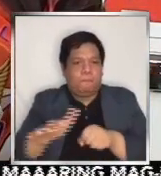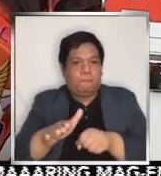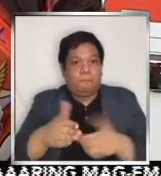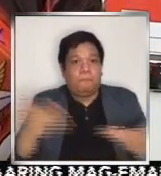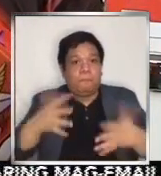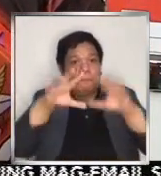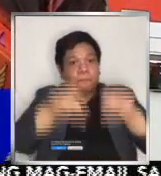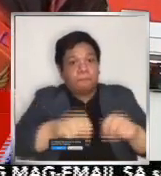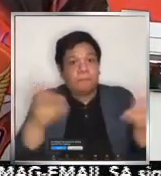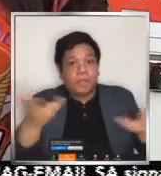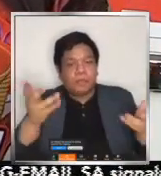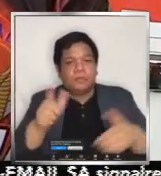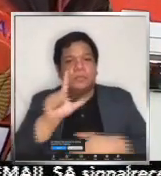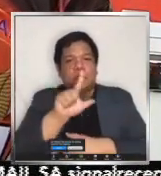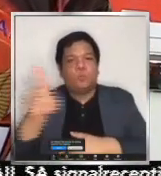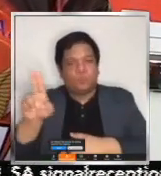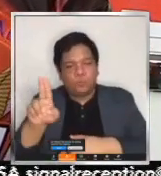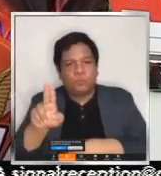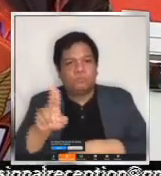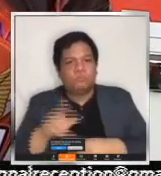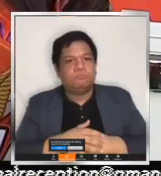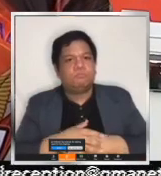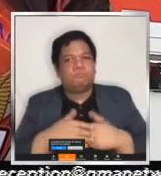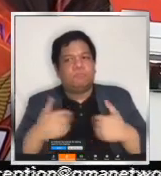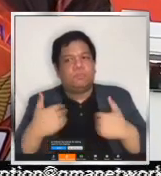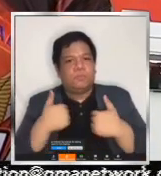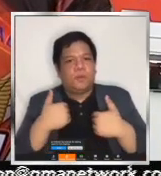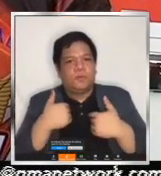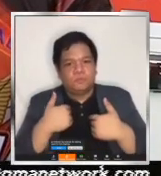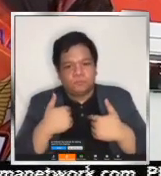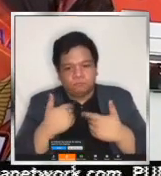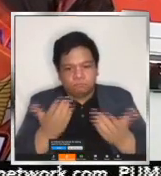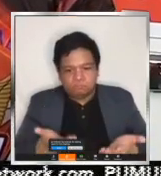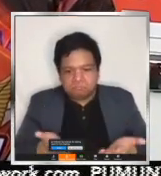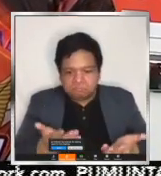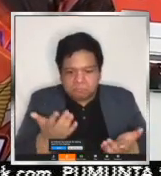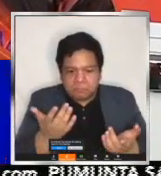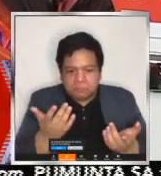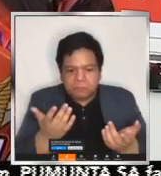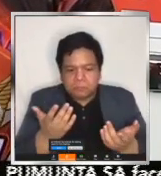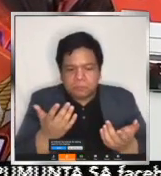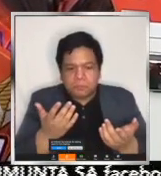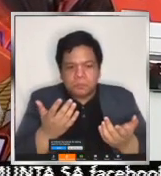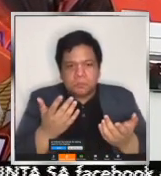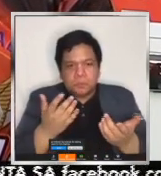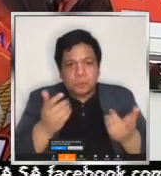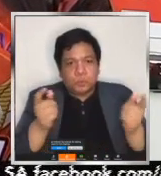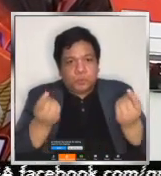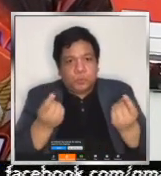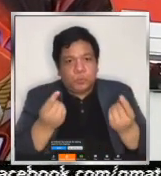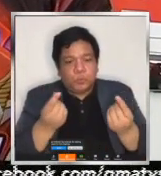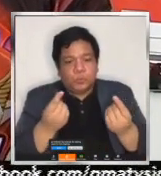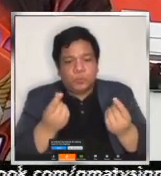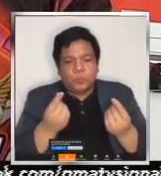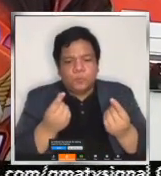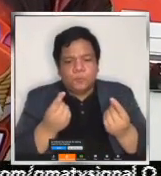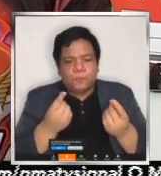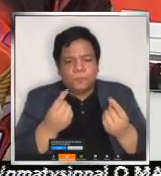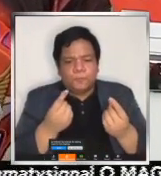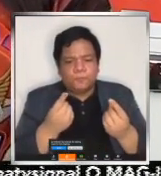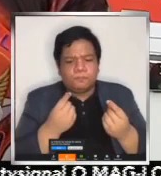ng chatmate, kachat. And ang ginawa po namin na pang confirm nun